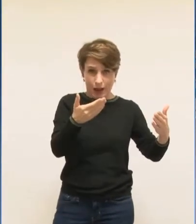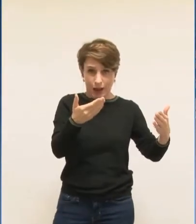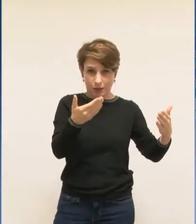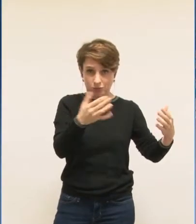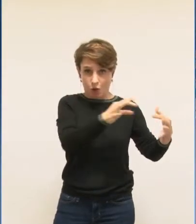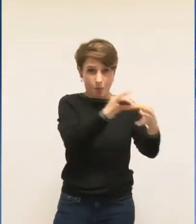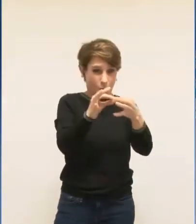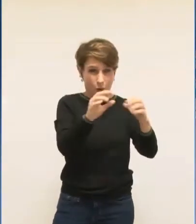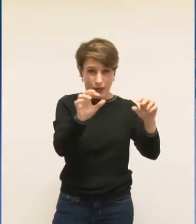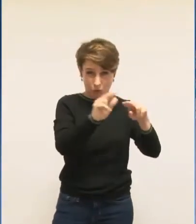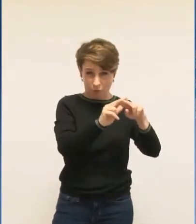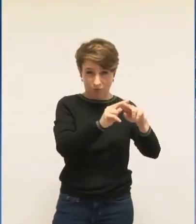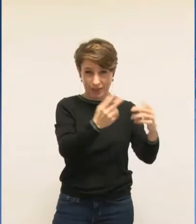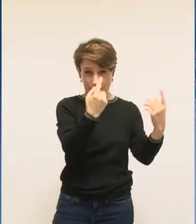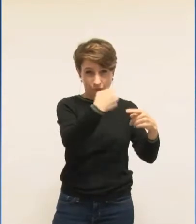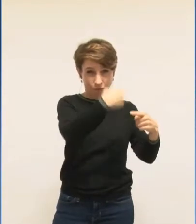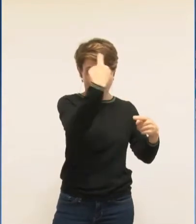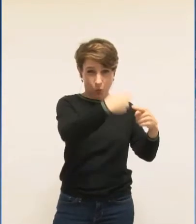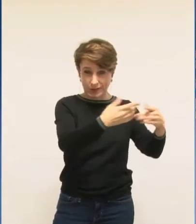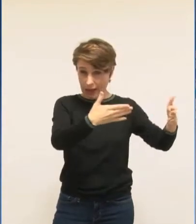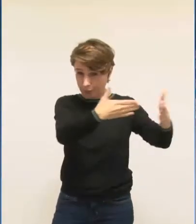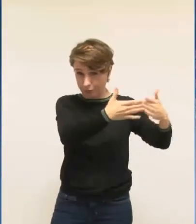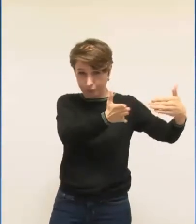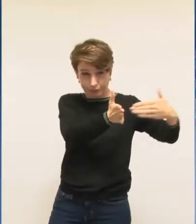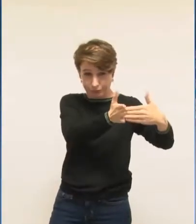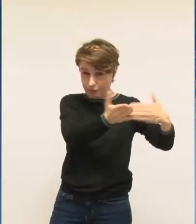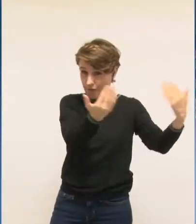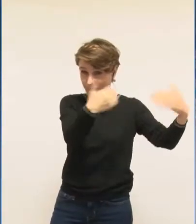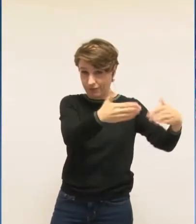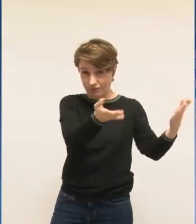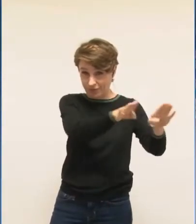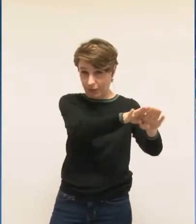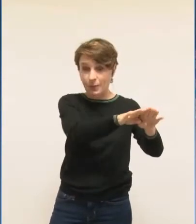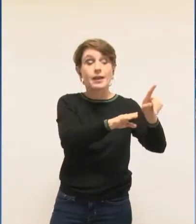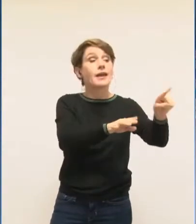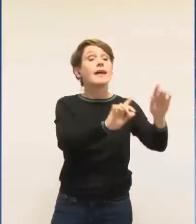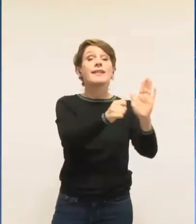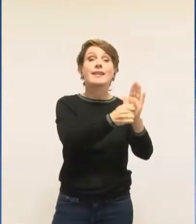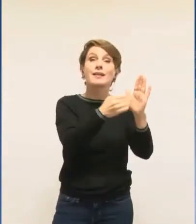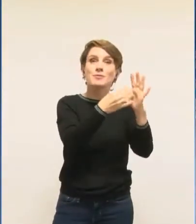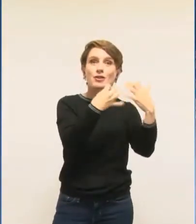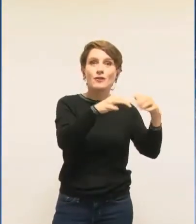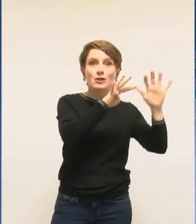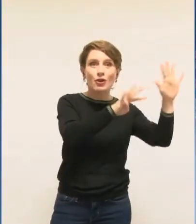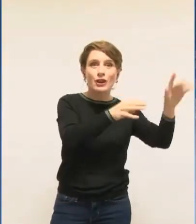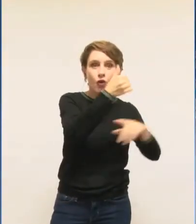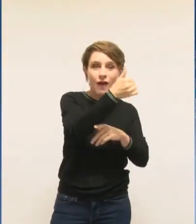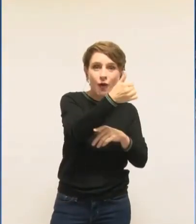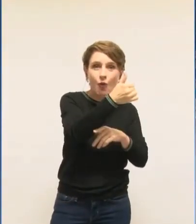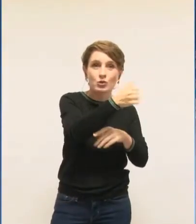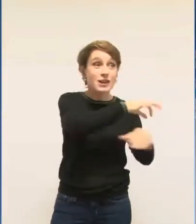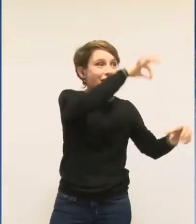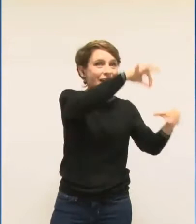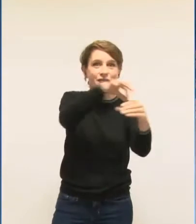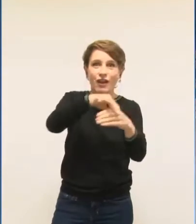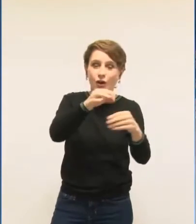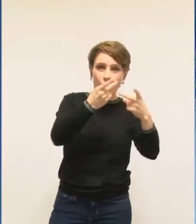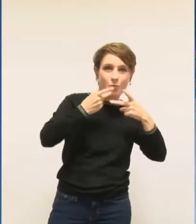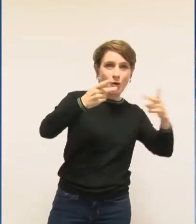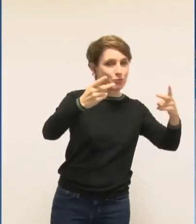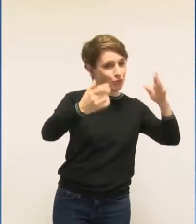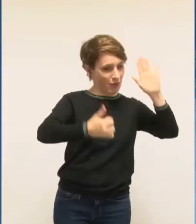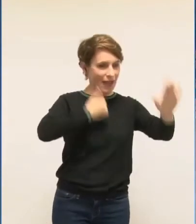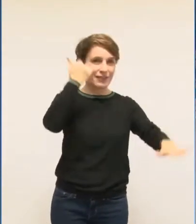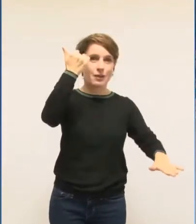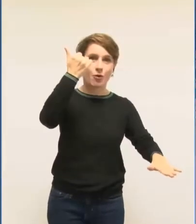En 1991, lorsque l'Arménie a proclamé son indépendance par référendum, la Turquie fut un des premiers États à